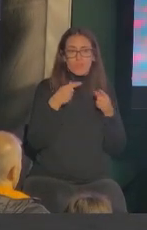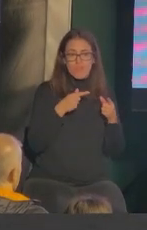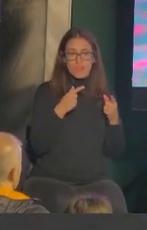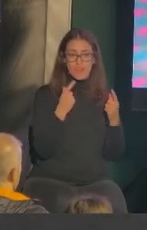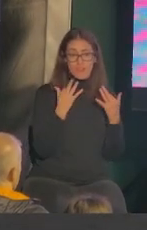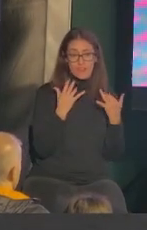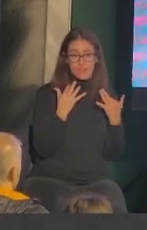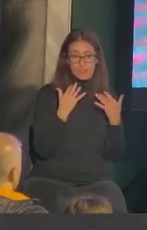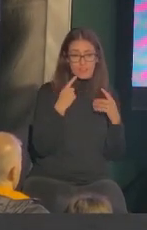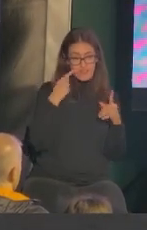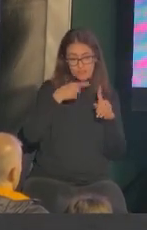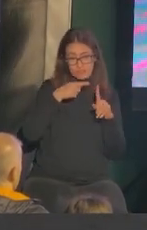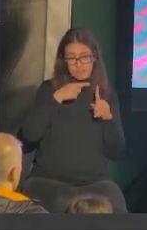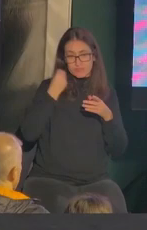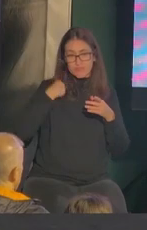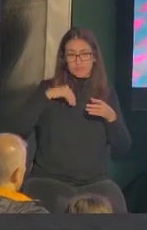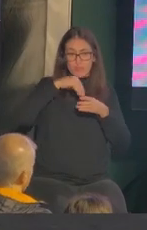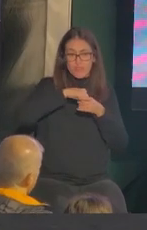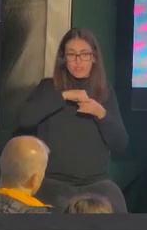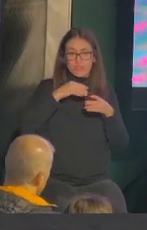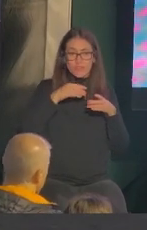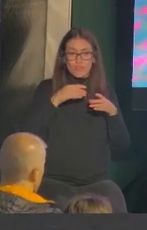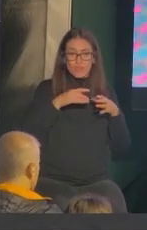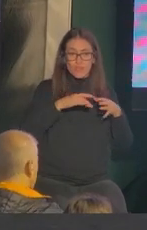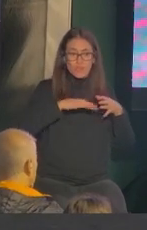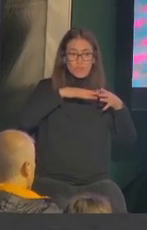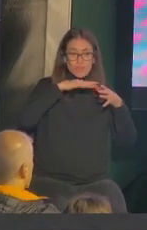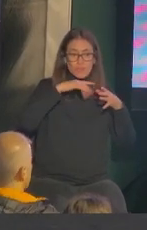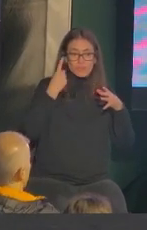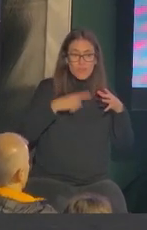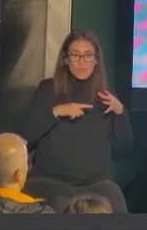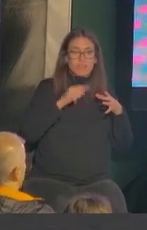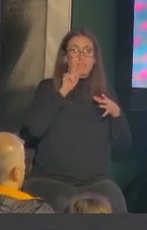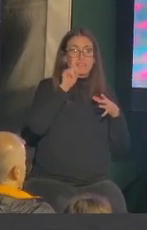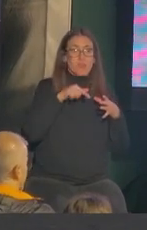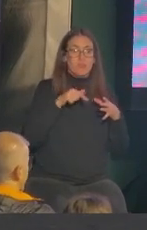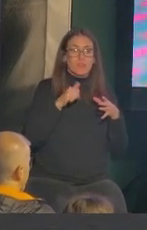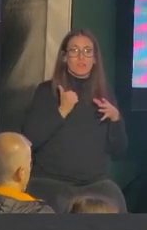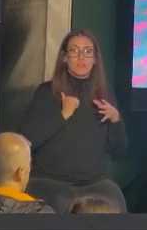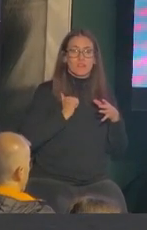d'una mousse que té clàssicament. I després, per l'altre cantó,